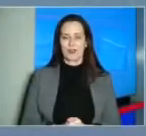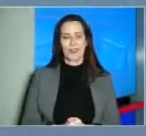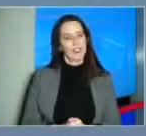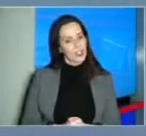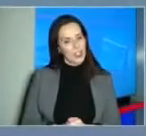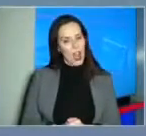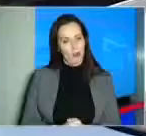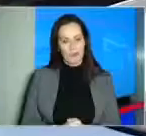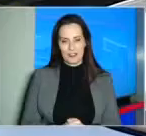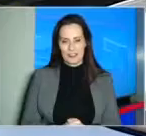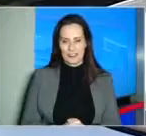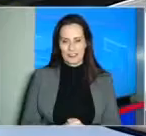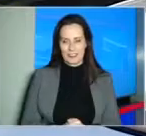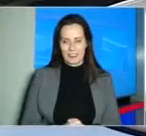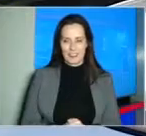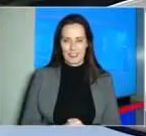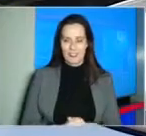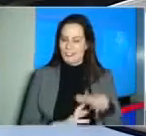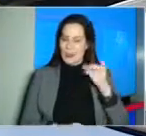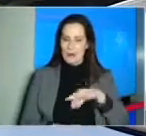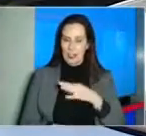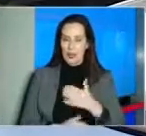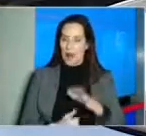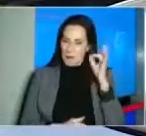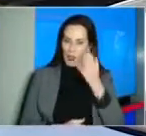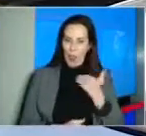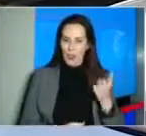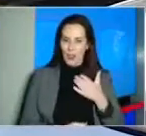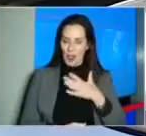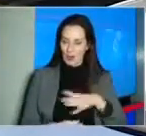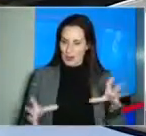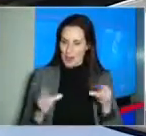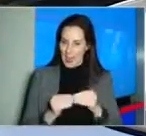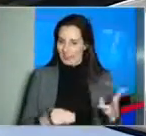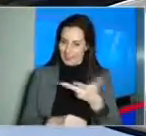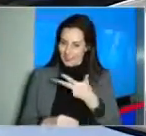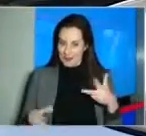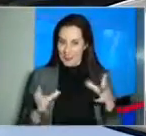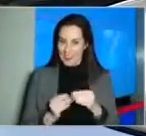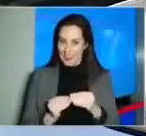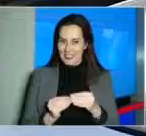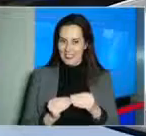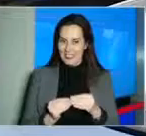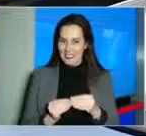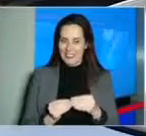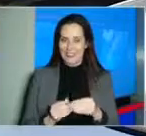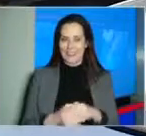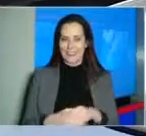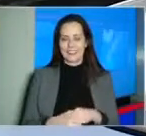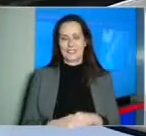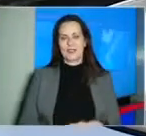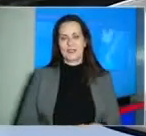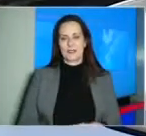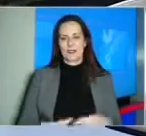שלום בנות. שלום בת, מה שלומך? בסדר. את רוצה להתאחד איתנו? לרשימה הגברית המתהווה, אנחנו